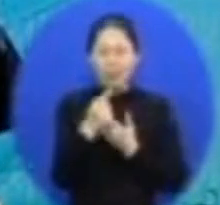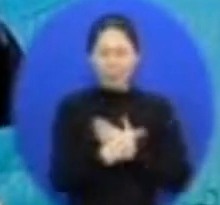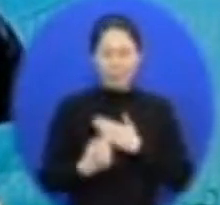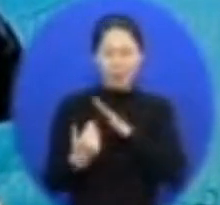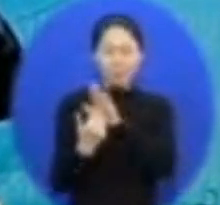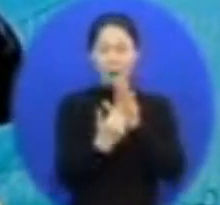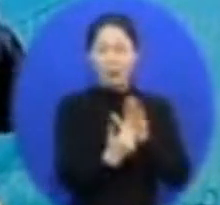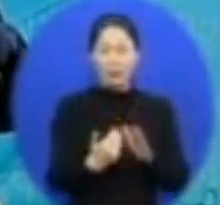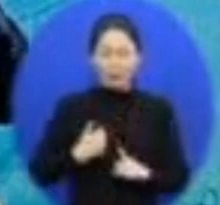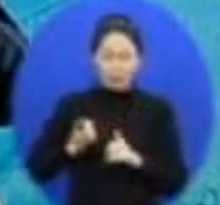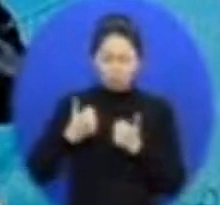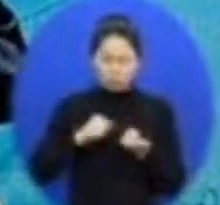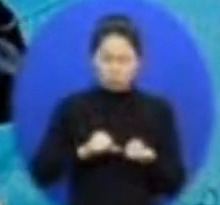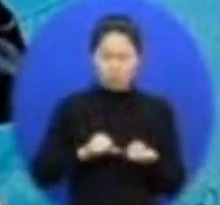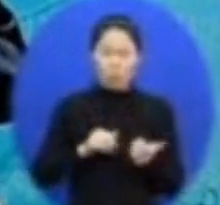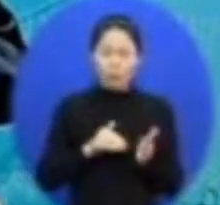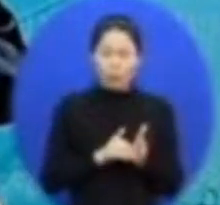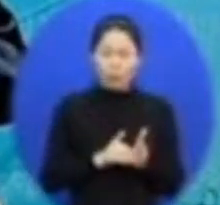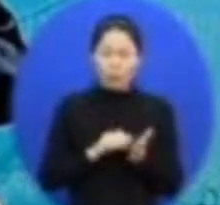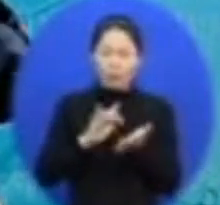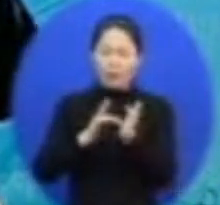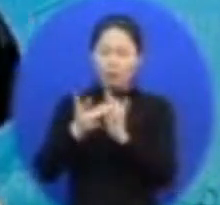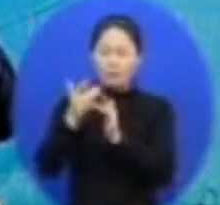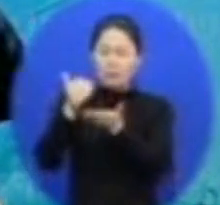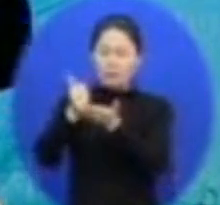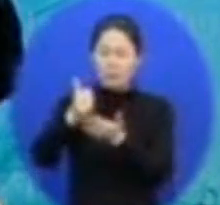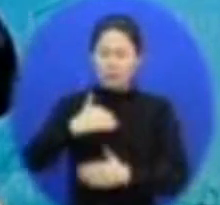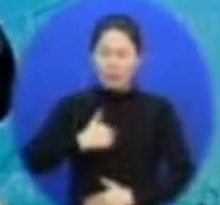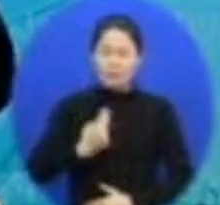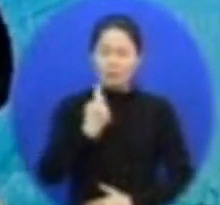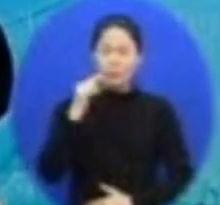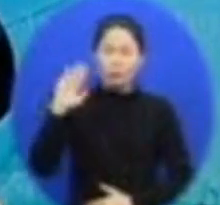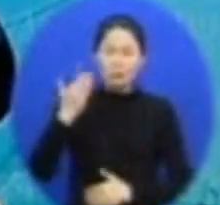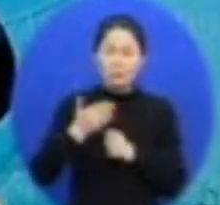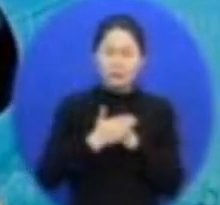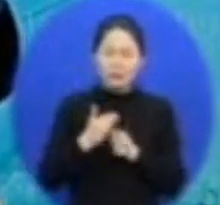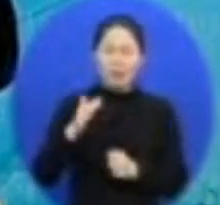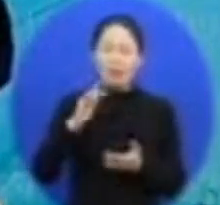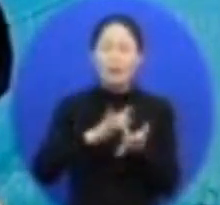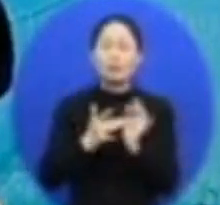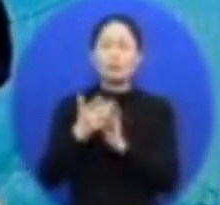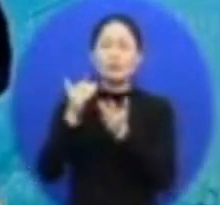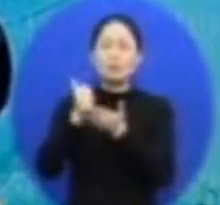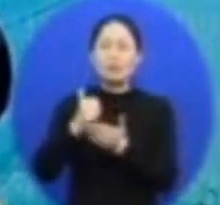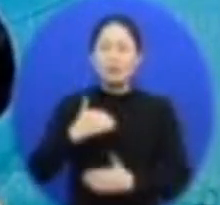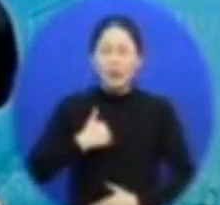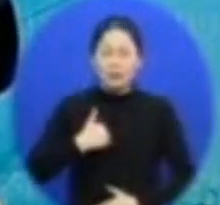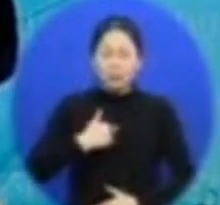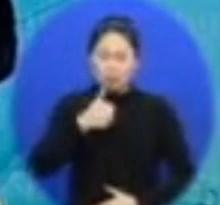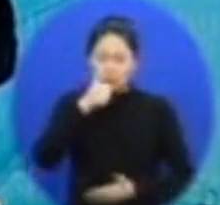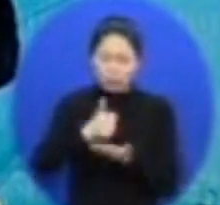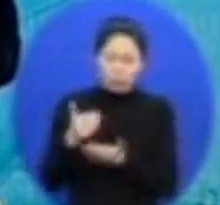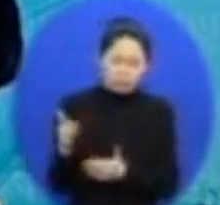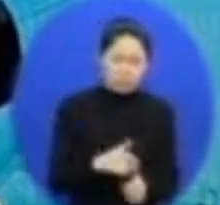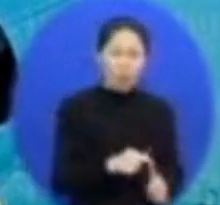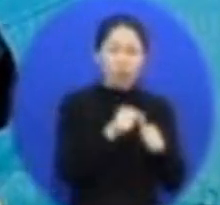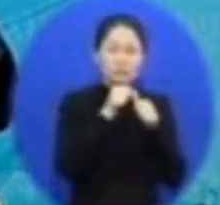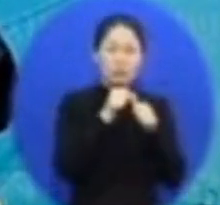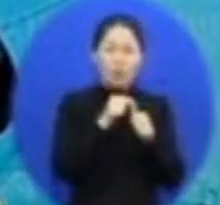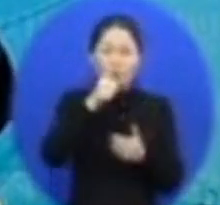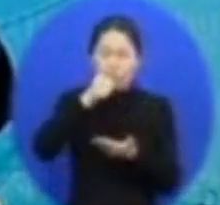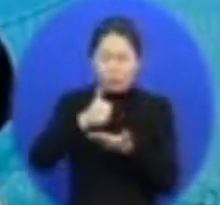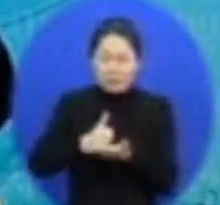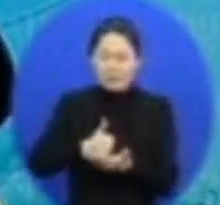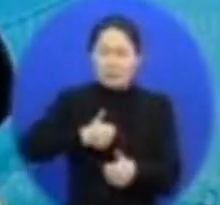나는 죽고 예수님이 내 생명이 신이 예수님은 얼마든지 나를 죄에서 건지고 죄에서 이기게